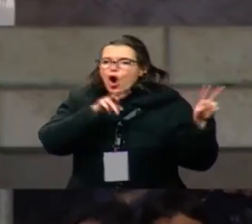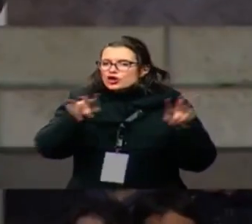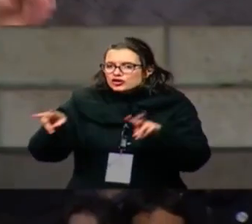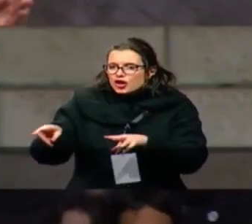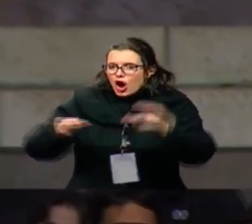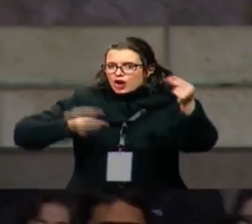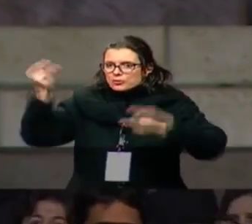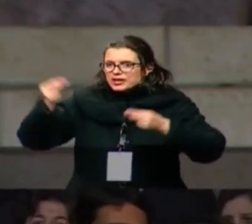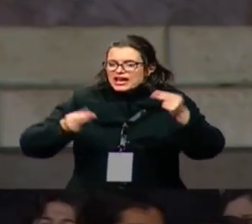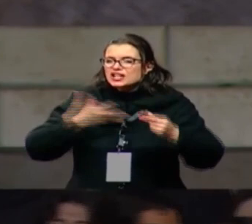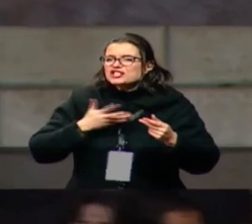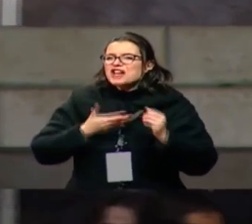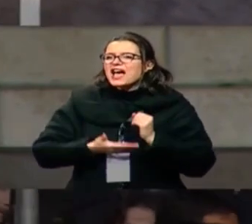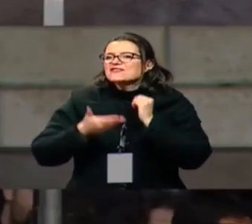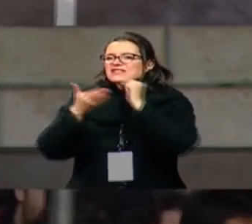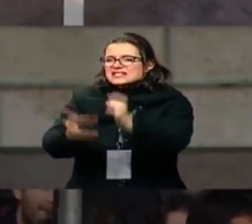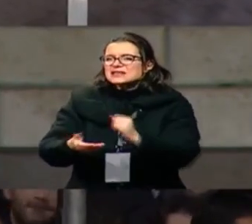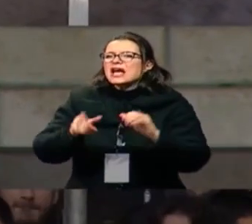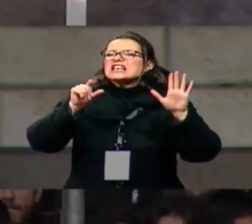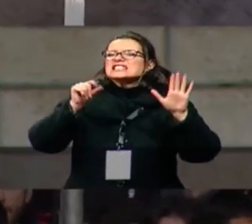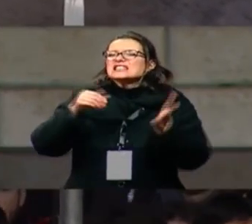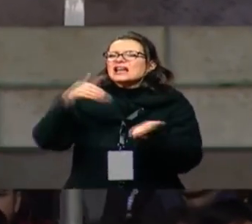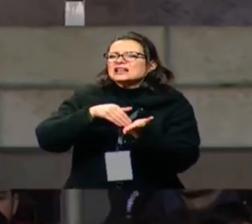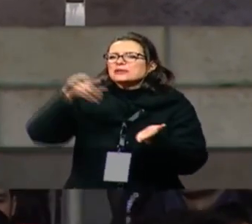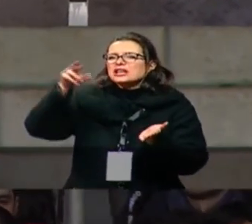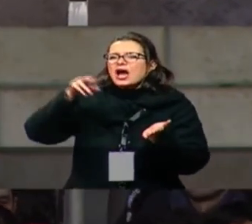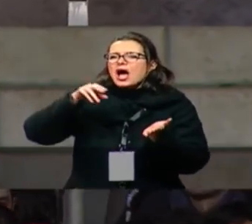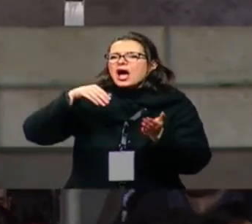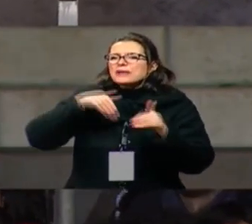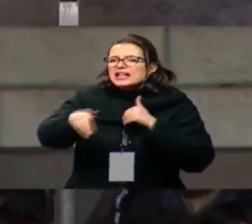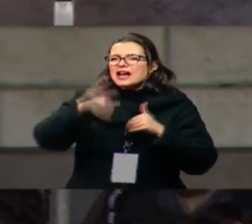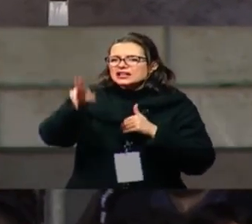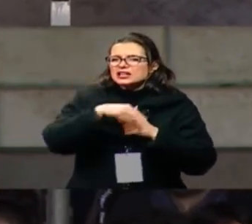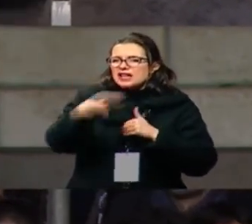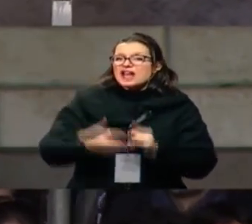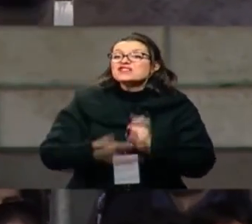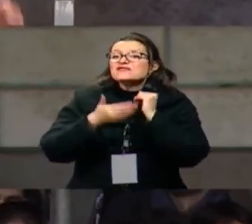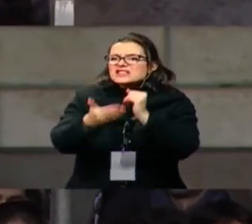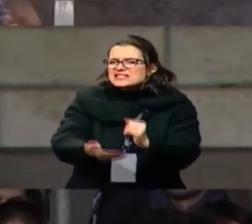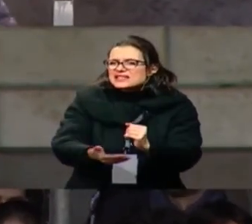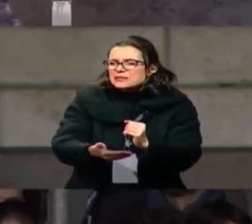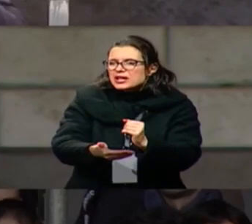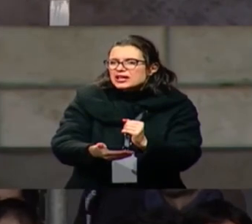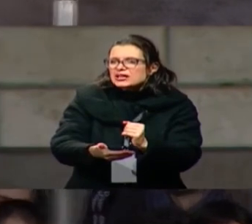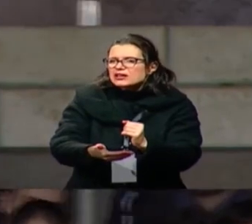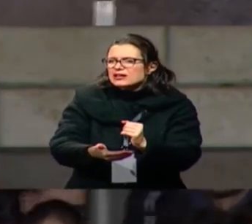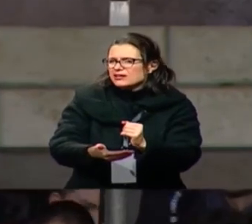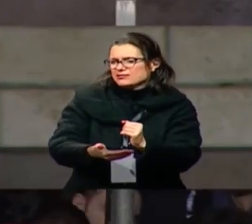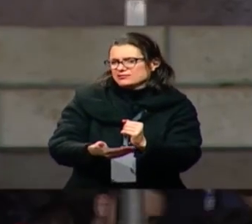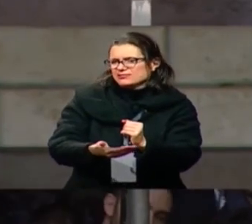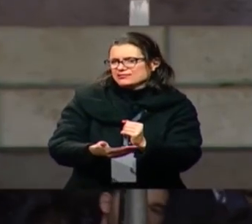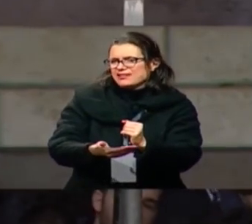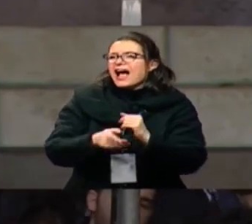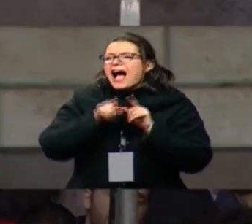loro investimenti hanno 70.000 miliardi di euro investiti in derivati e in edge F non gli interessa